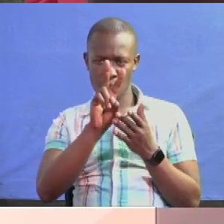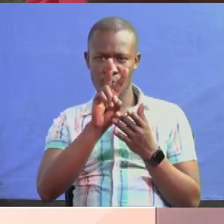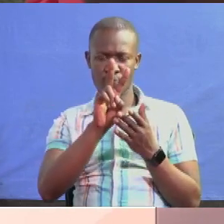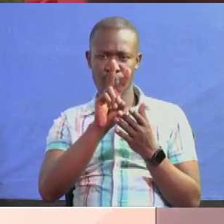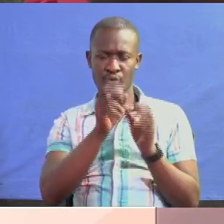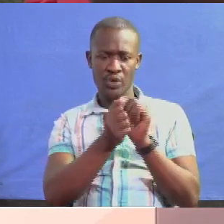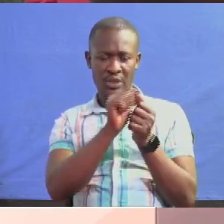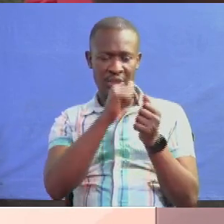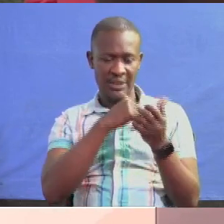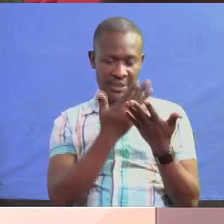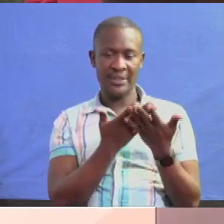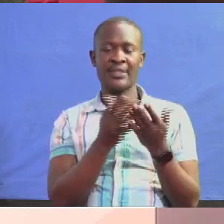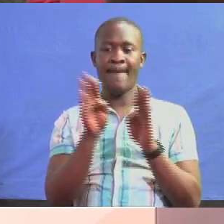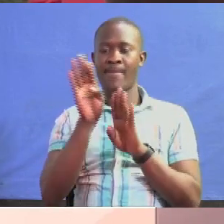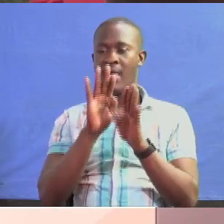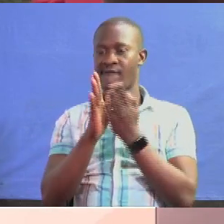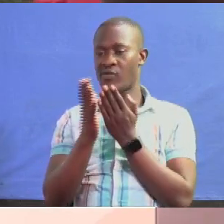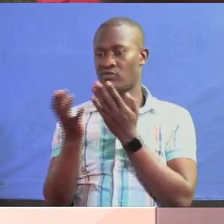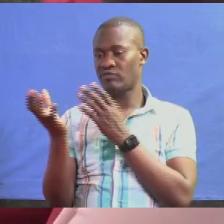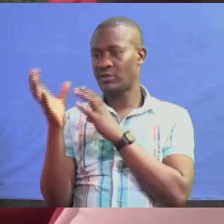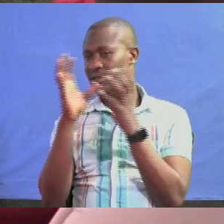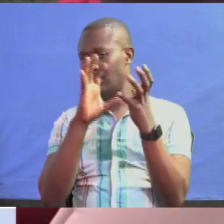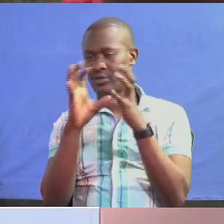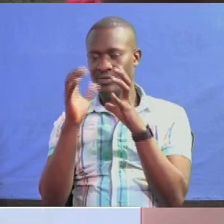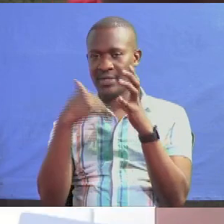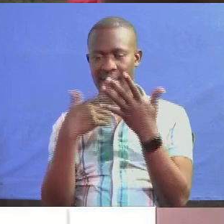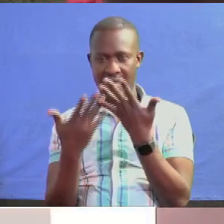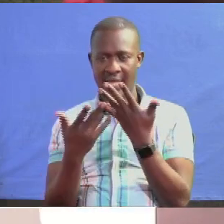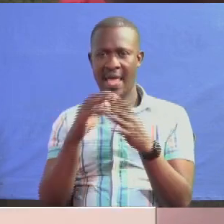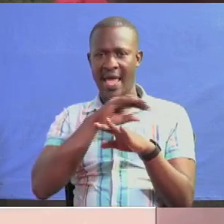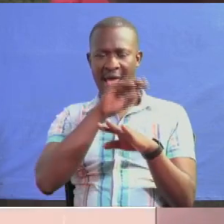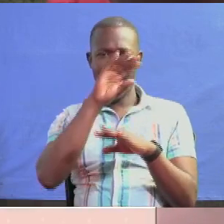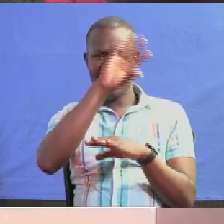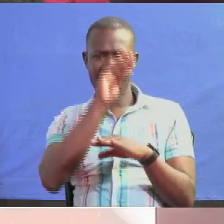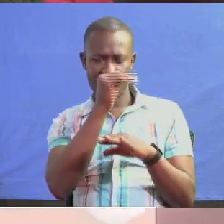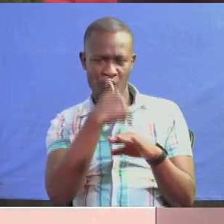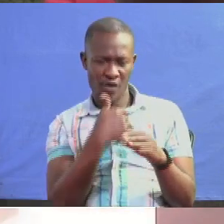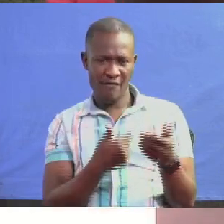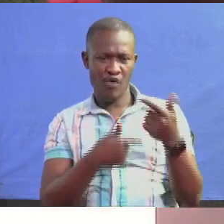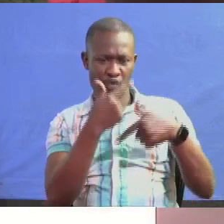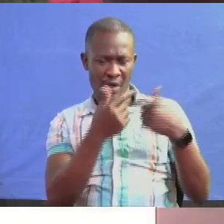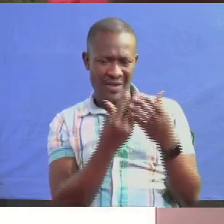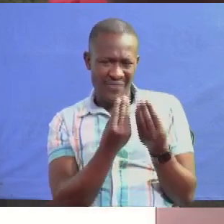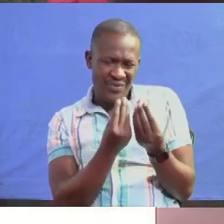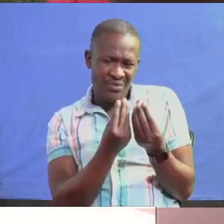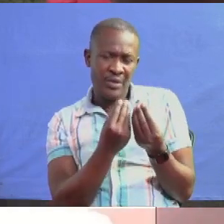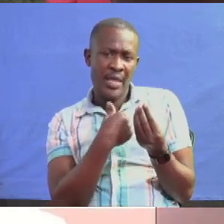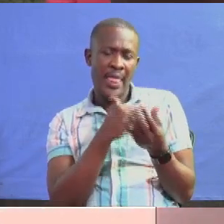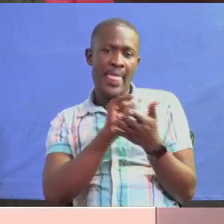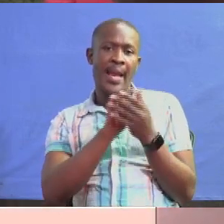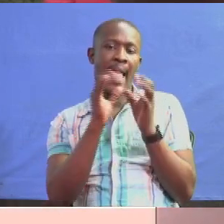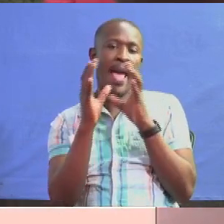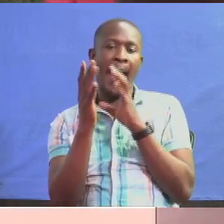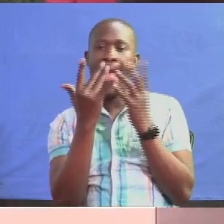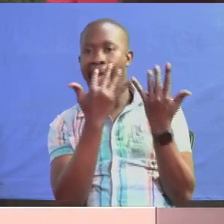nchi. Lakini ni kwamba Afrika inaathirika zaidi hata kama tunatoa kiasi kidogo mno cha ile hewa ya